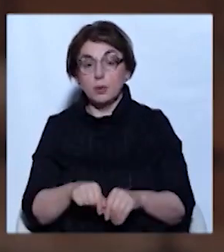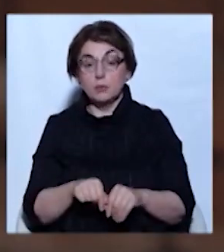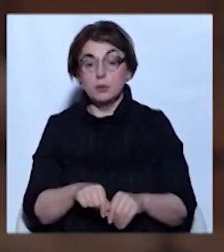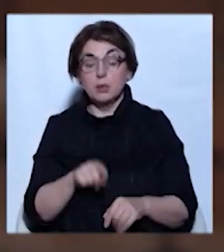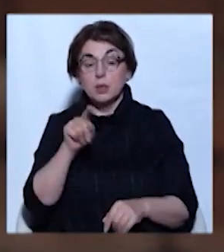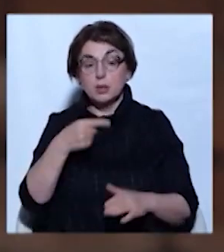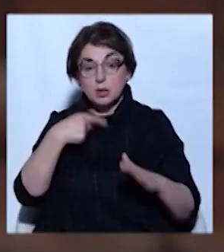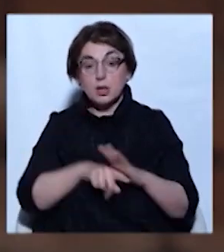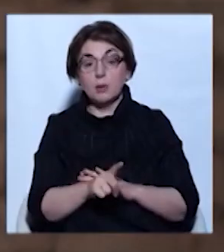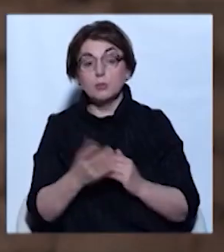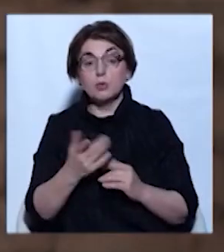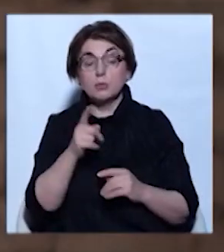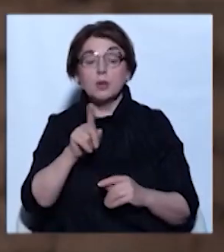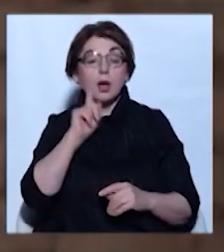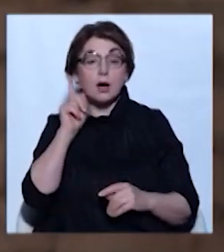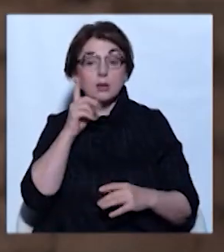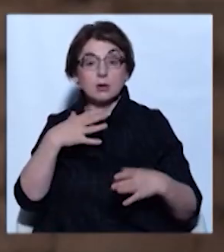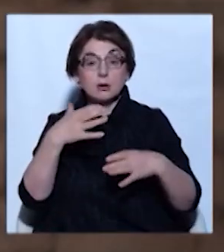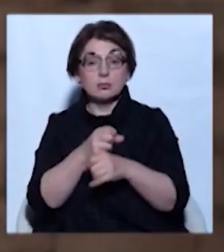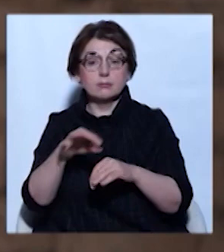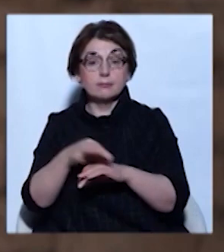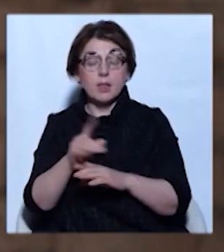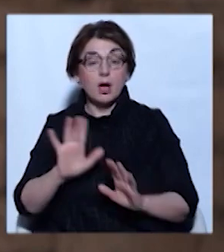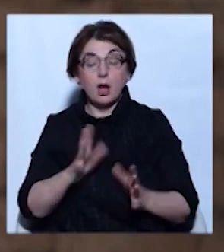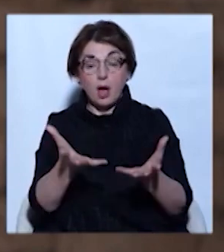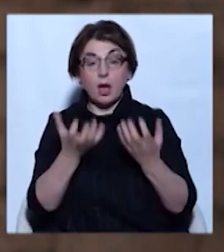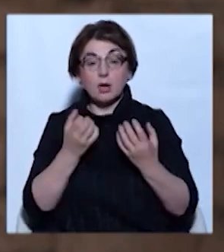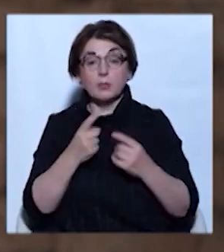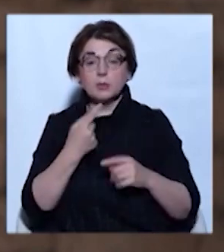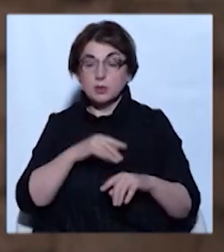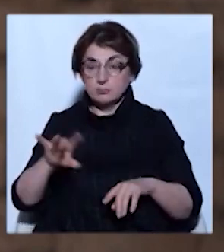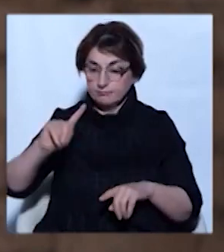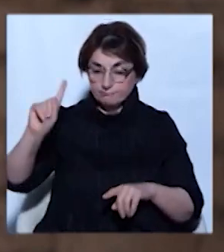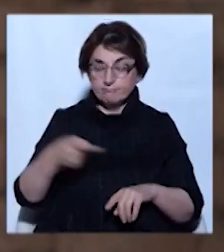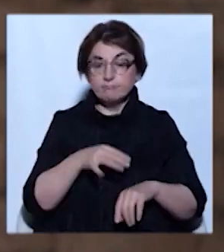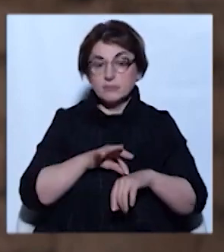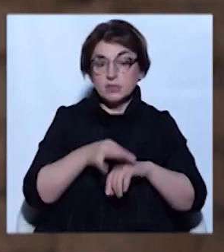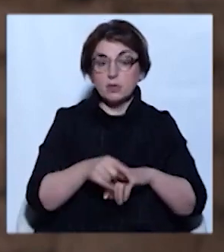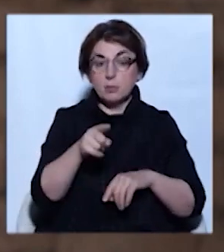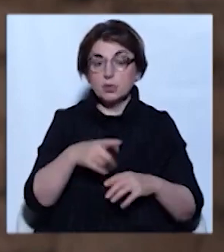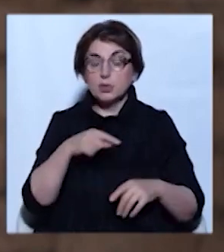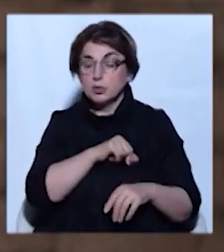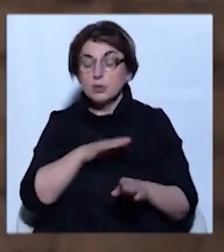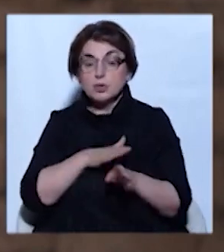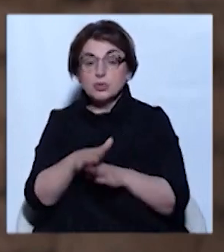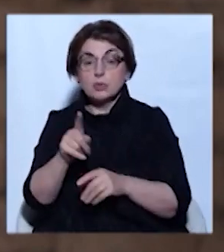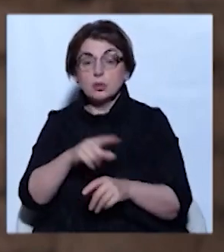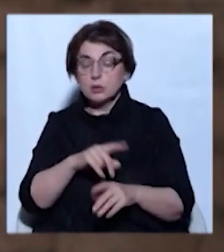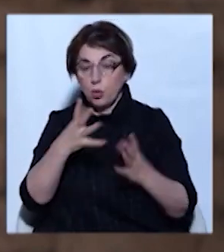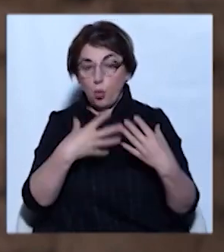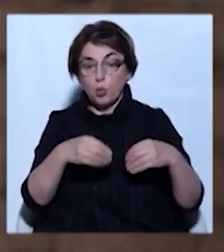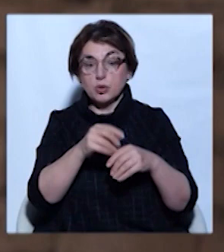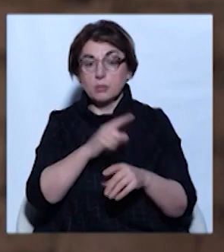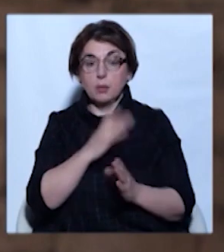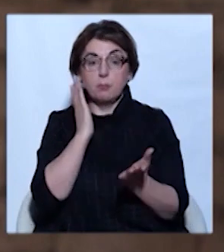ընկալվել որպես բրնություն, կանի որ ընտանիքում իրենց կատարած աշխատանքը ուղակյորեն չի համապատասխանում այդ տարիքի զարգացման և